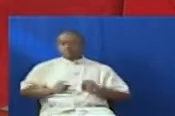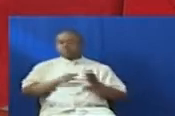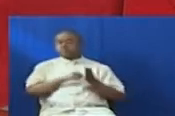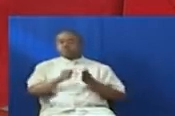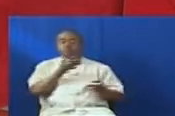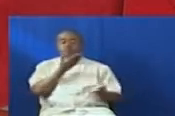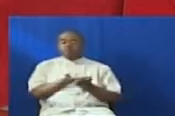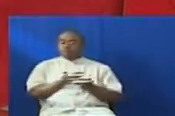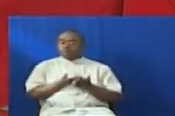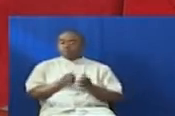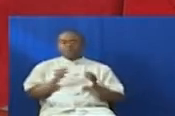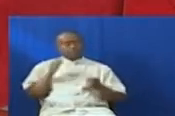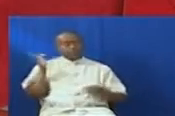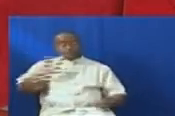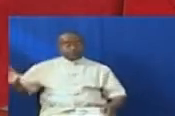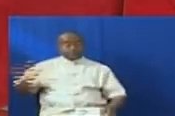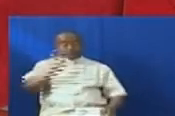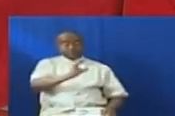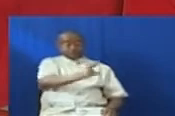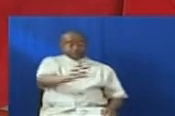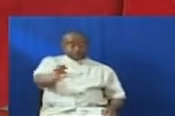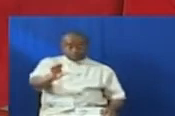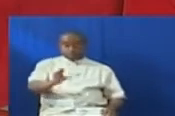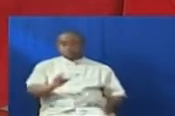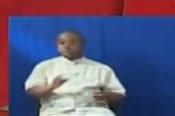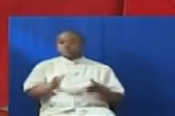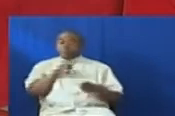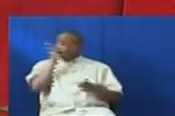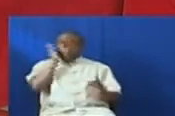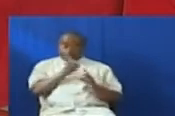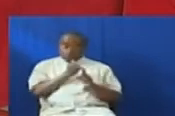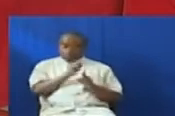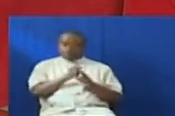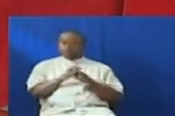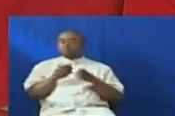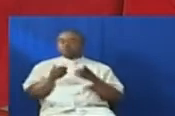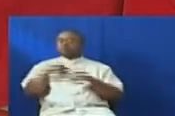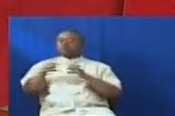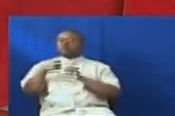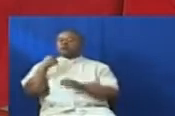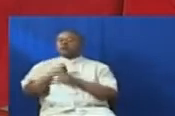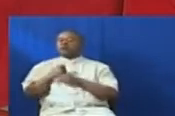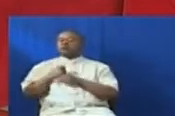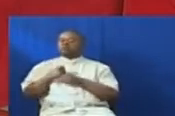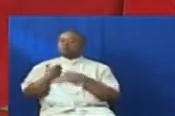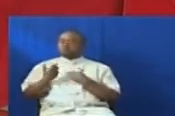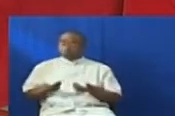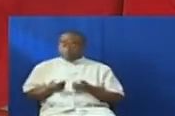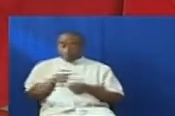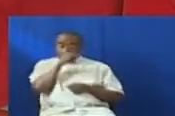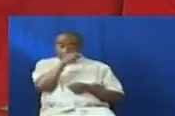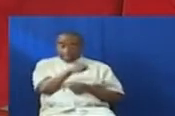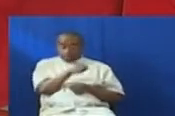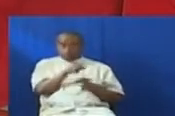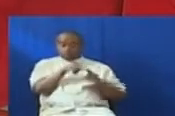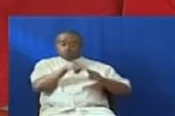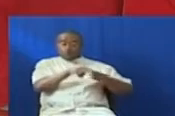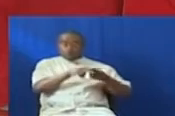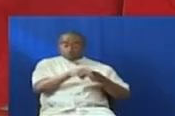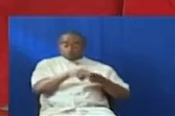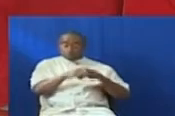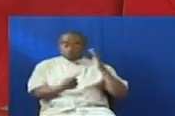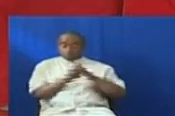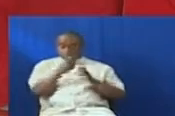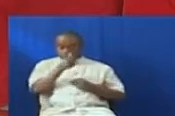ili tuweze kuendeleza hawa wakandarasi ambao kwa sehemu kubwa ni wakandarasi wazalendo, waweze kukua